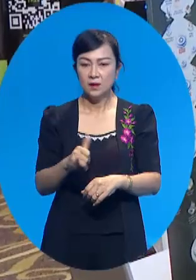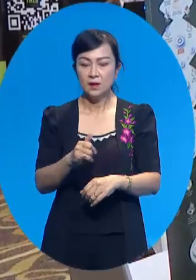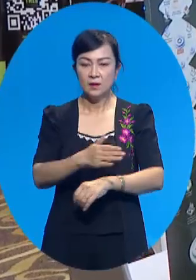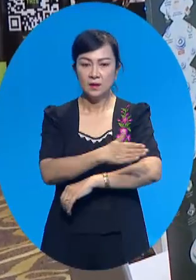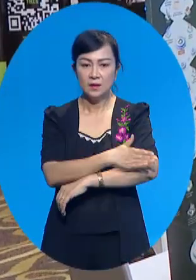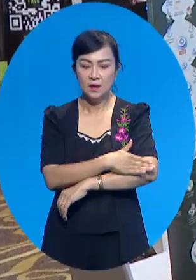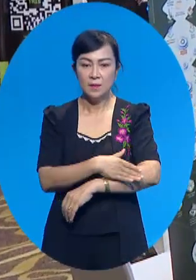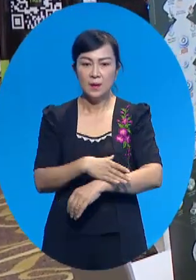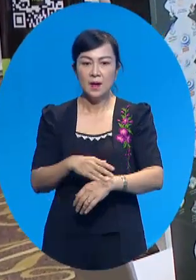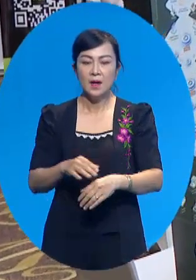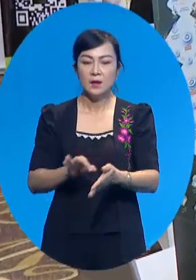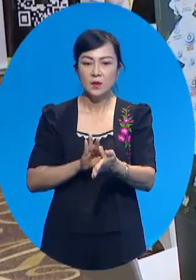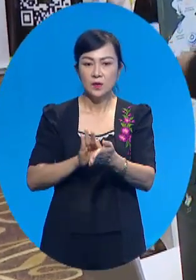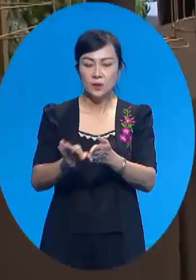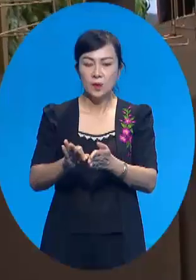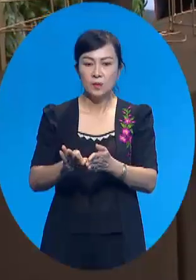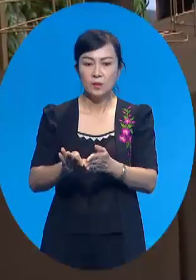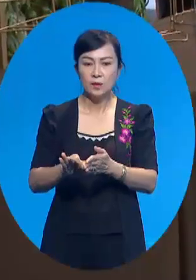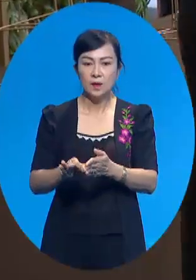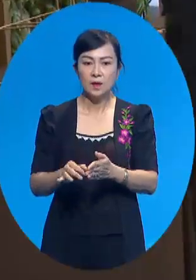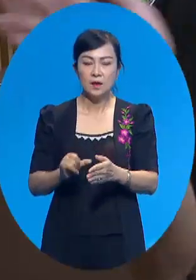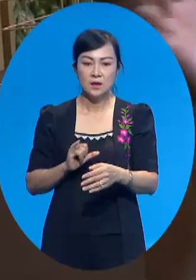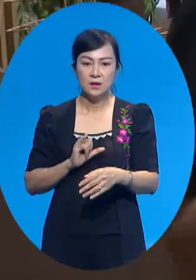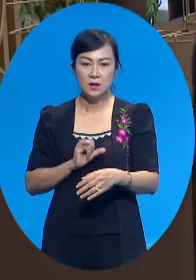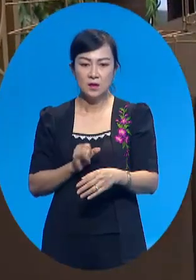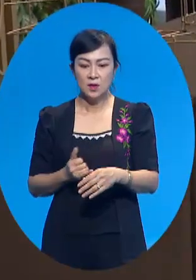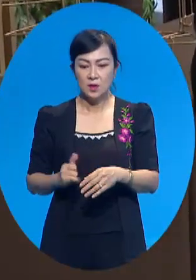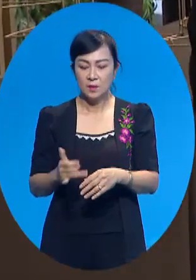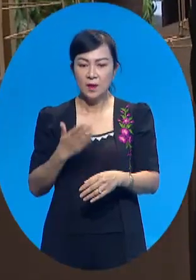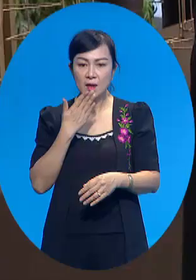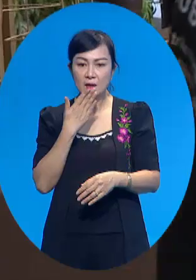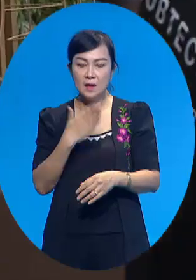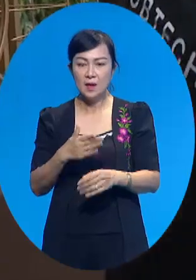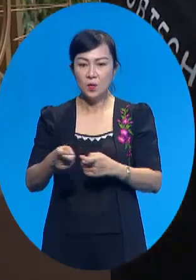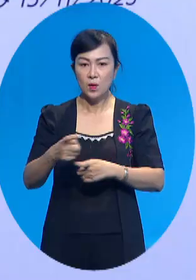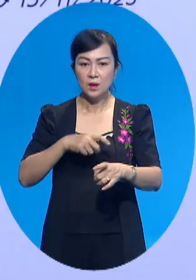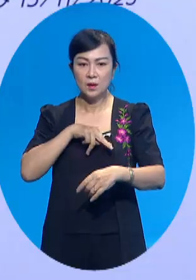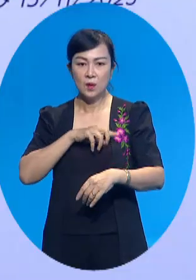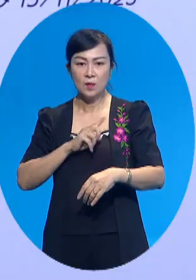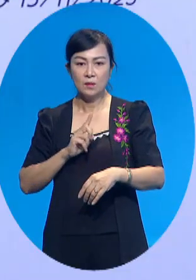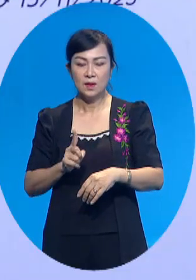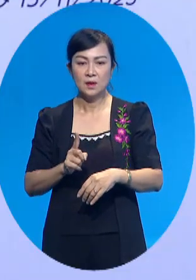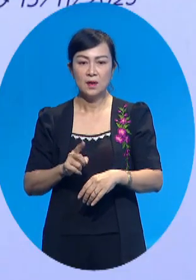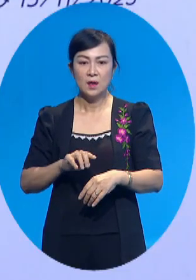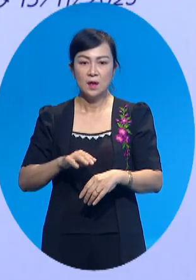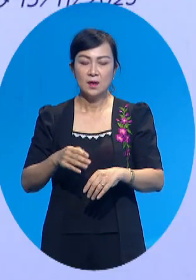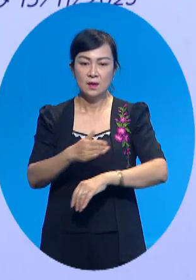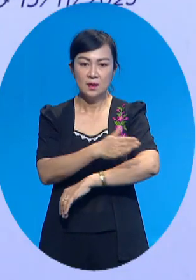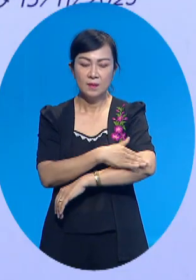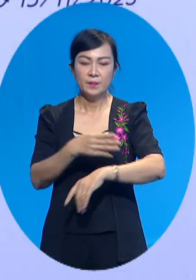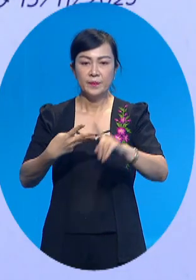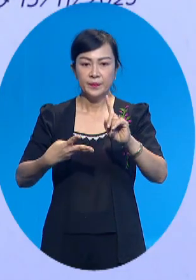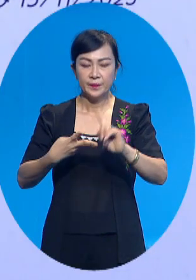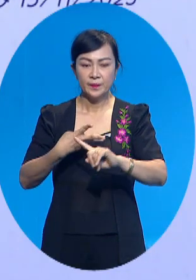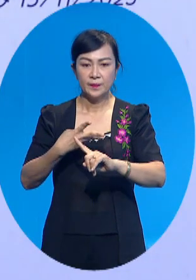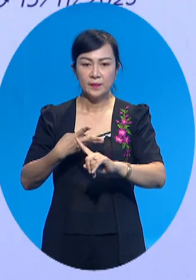sẽ giúp cho những cái hợp tác xã truyền thống hoặc là những cái sở nông nghiệp có thể dễ dàng quy định hóa và quản lý người nông dân. Nó giúp cho người nông dân ba thứ. Thứ nhất là một